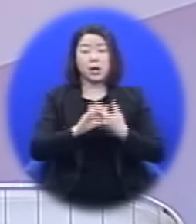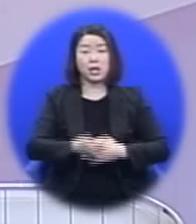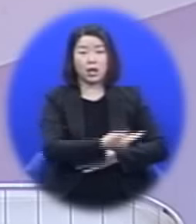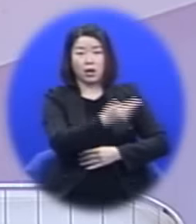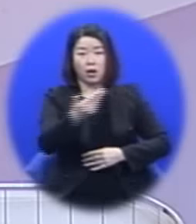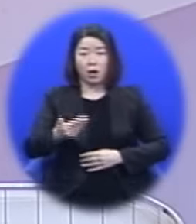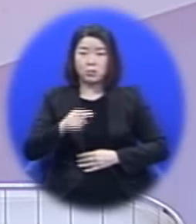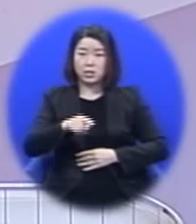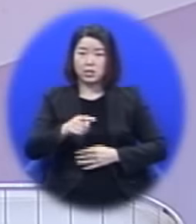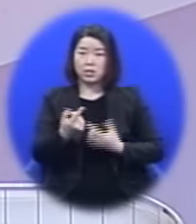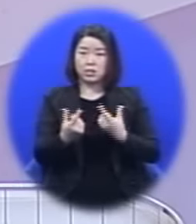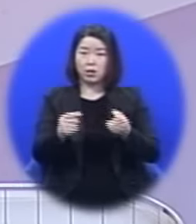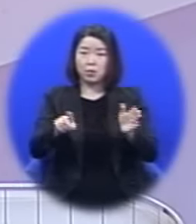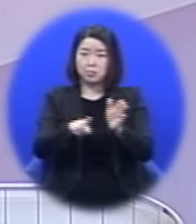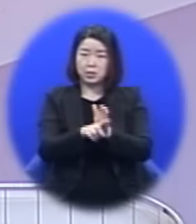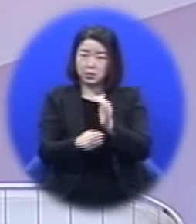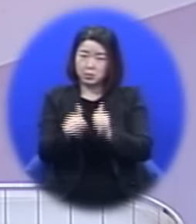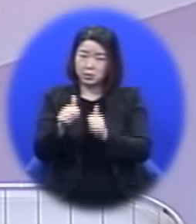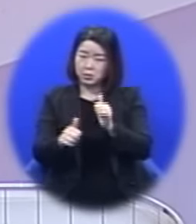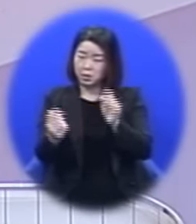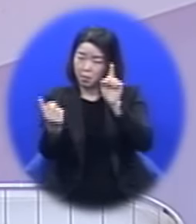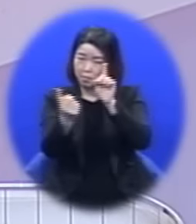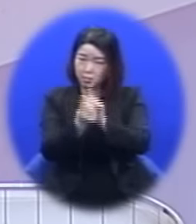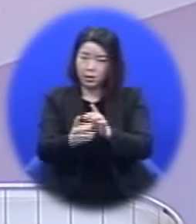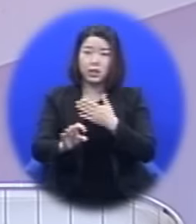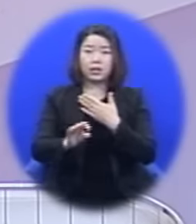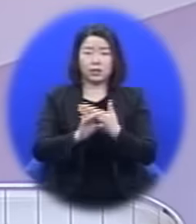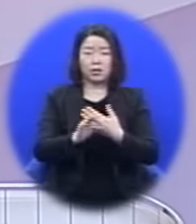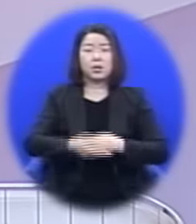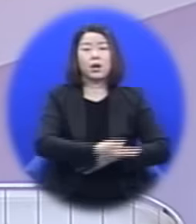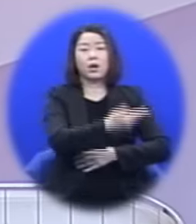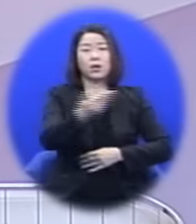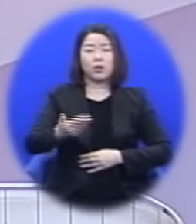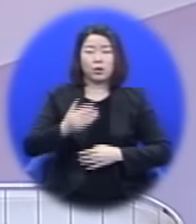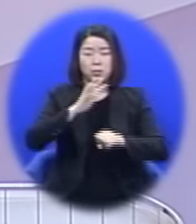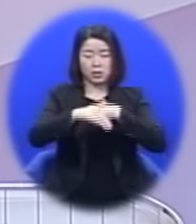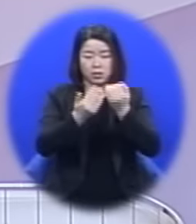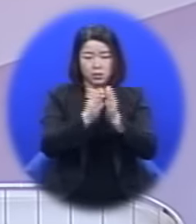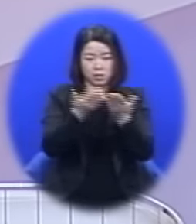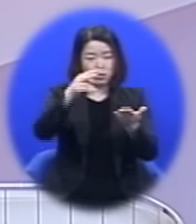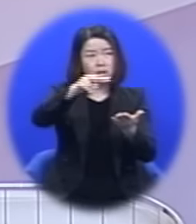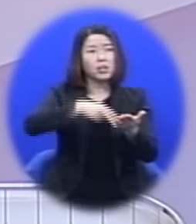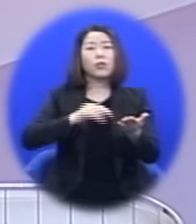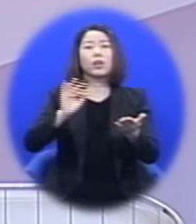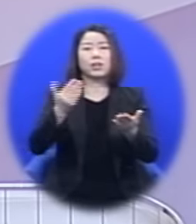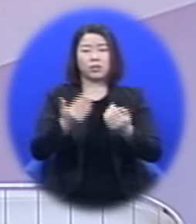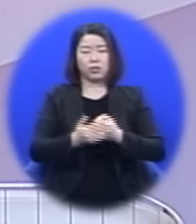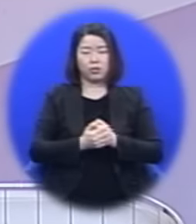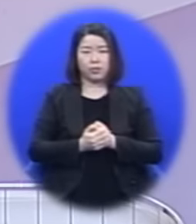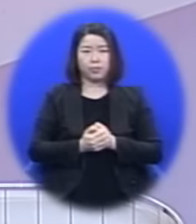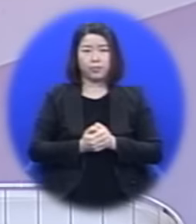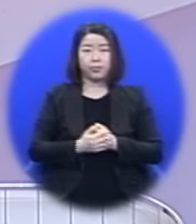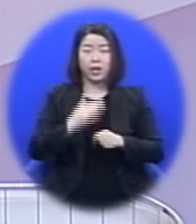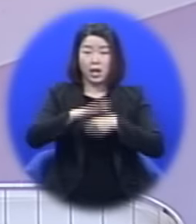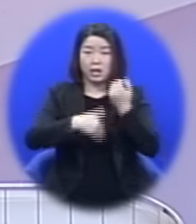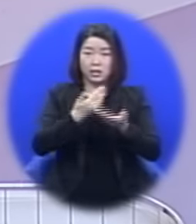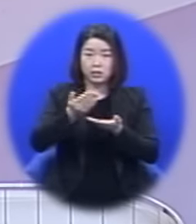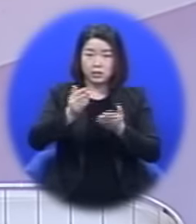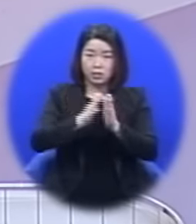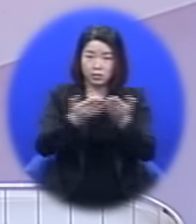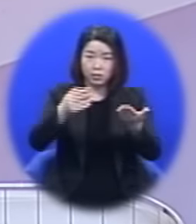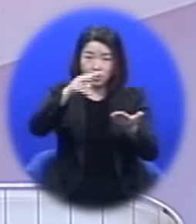이런 믿음의 시험을 지금 만나고 있다면 여러분 성경을 읽으셔야 됩니다. 성경을